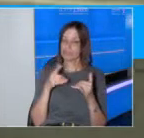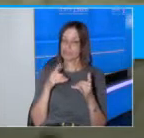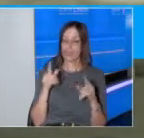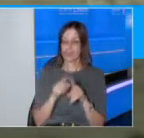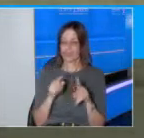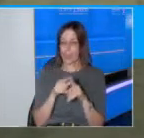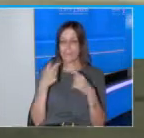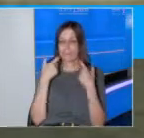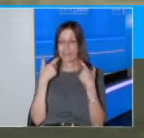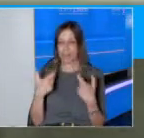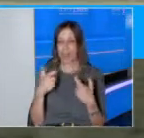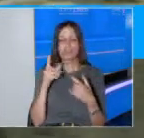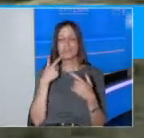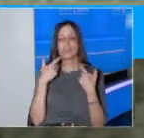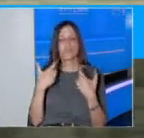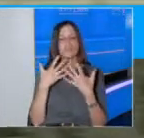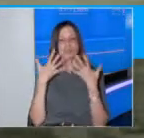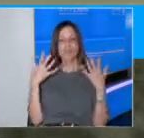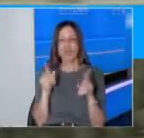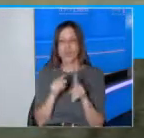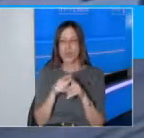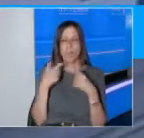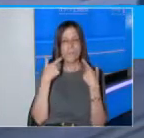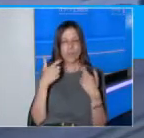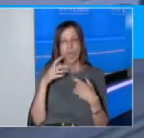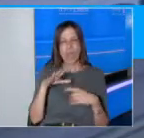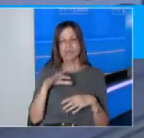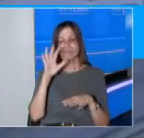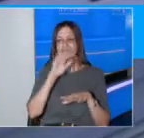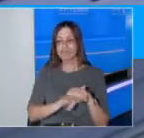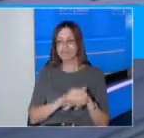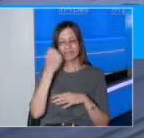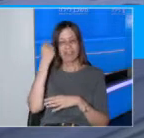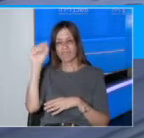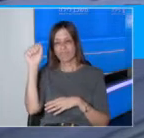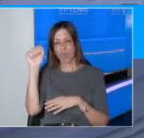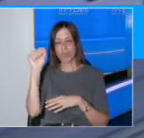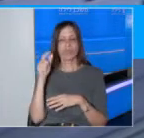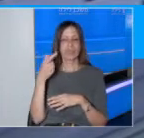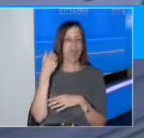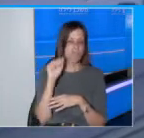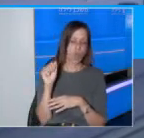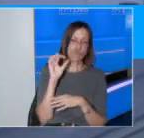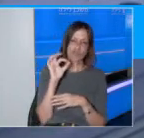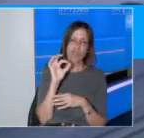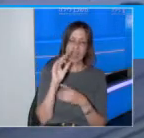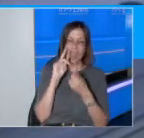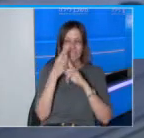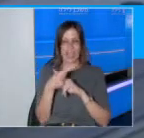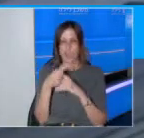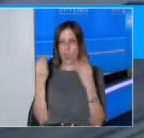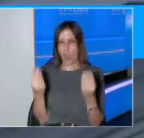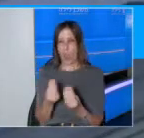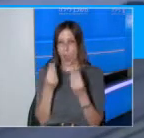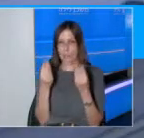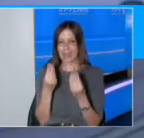פיקוח שגילו עכשיו את ההפרות, חלקם הרבה מלפני הסכם הגרעין, הפרות של, שוב, הפיכת חומר